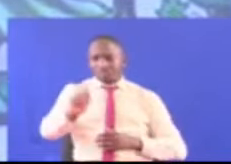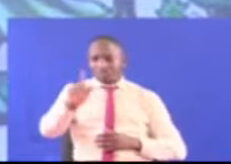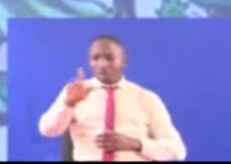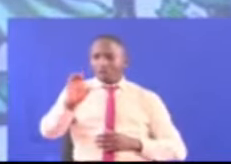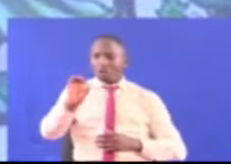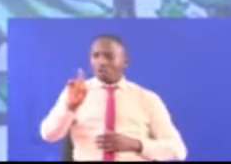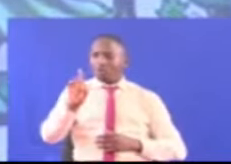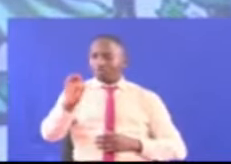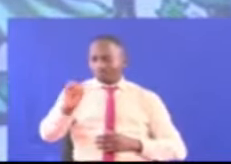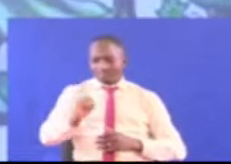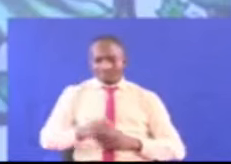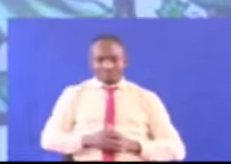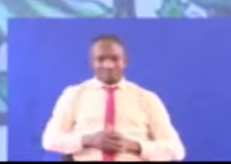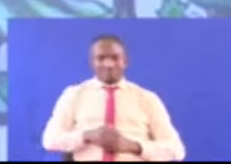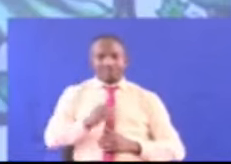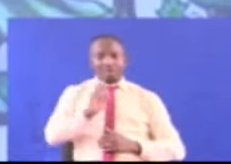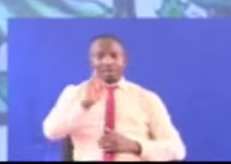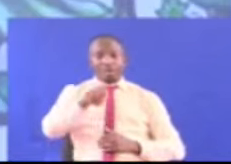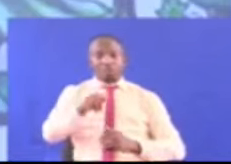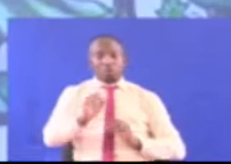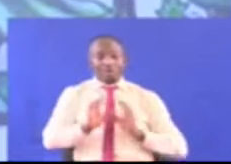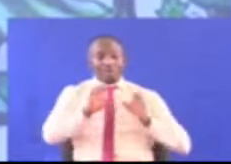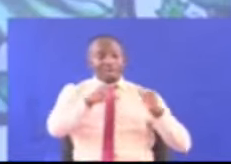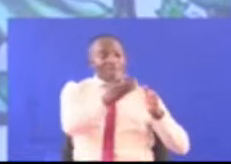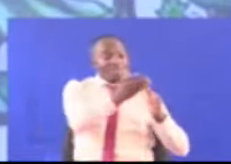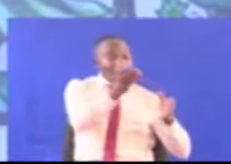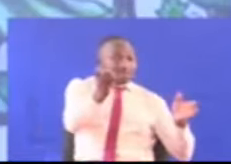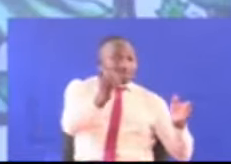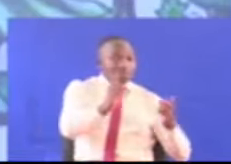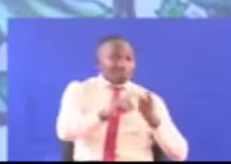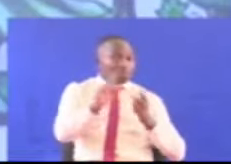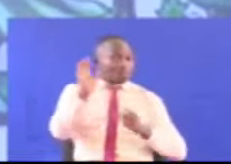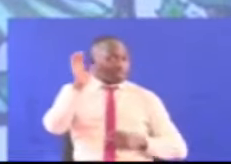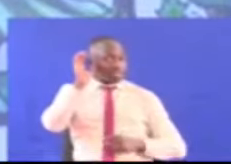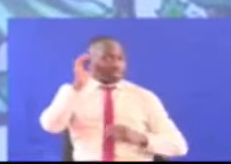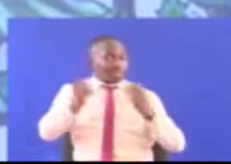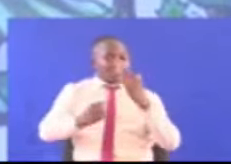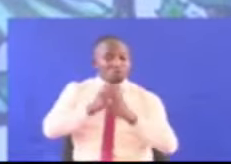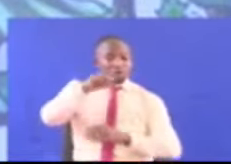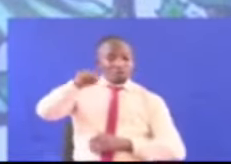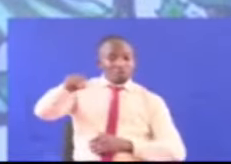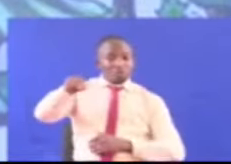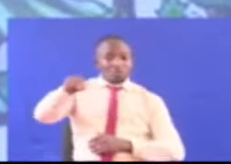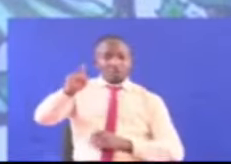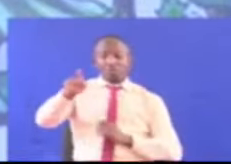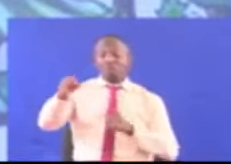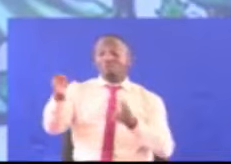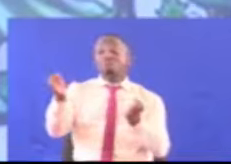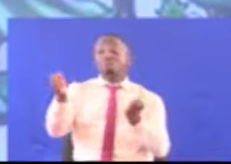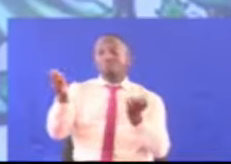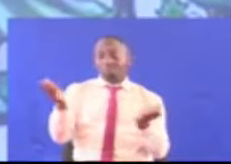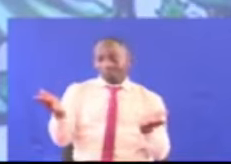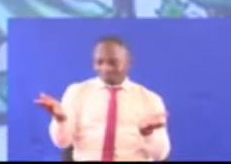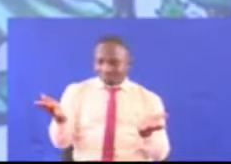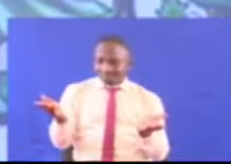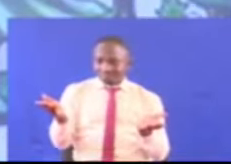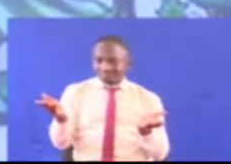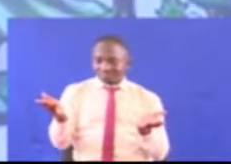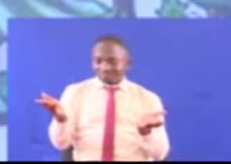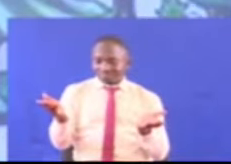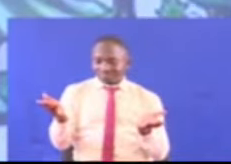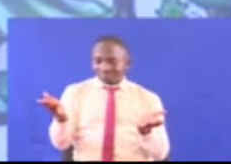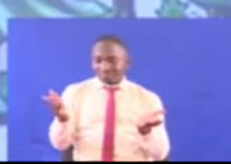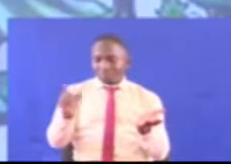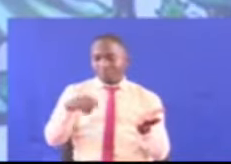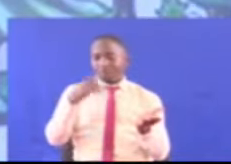Londo kwamba alikuwa kambi nyingine. Kwa hiyo akisikia kwamba anatoka huku saizi zii itakwaje, lakini